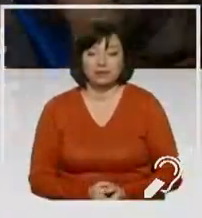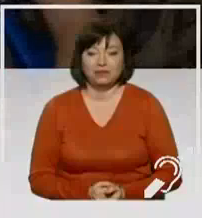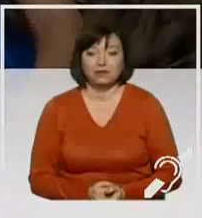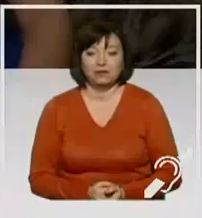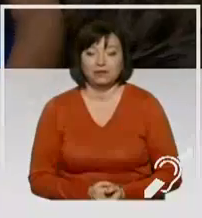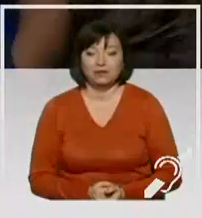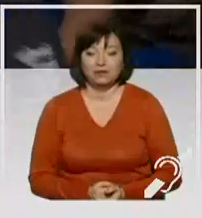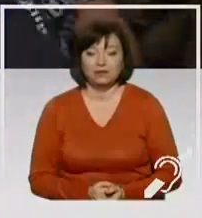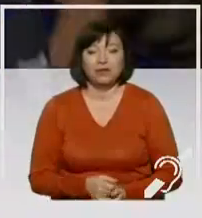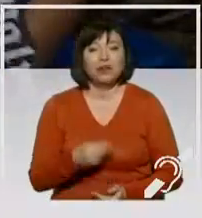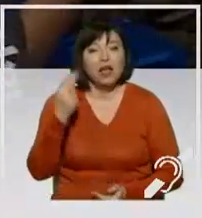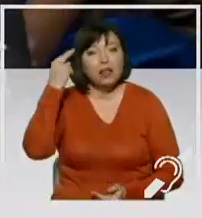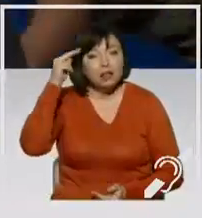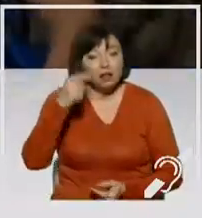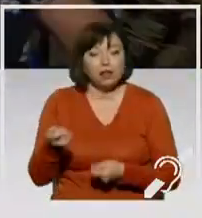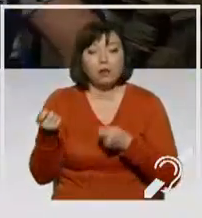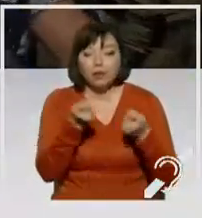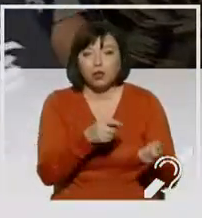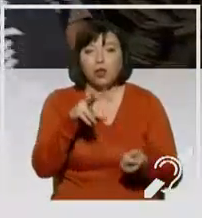Caterina? Cine este Caterina? Ce-ți soar? Nu-i greu. Ei ne-a